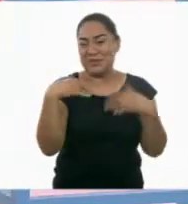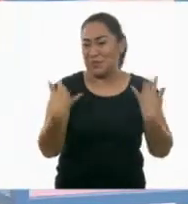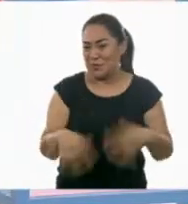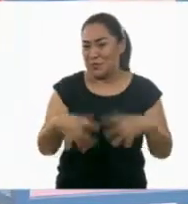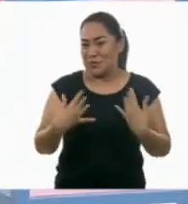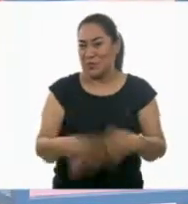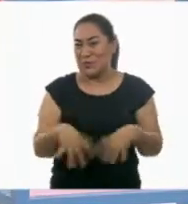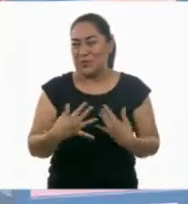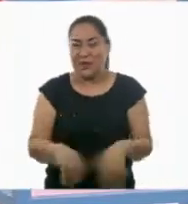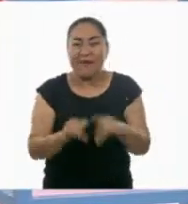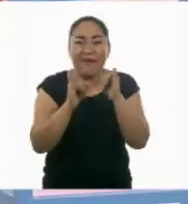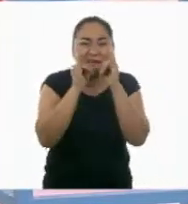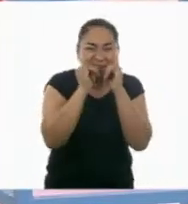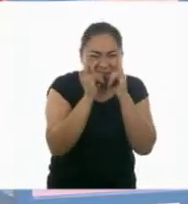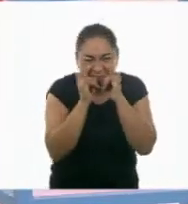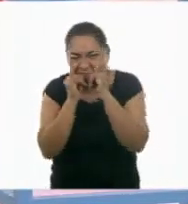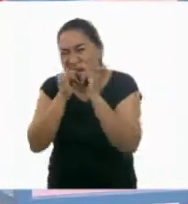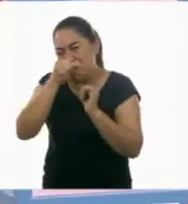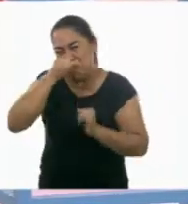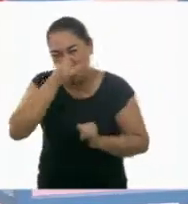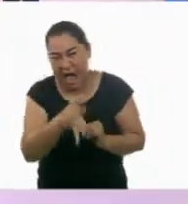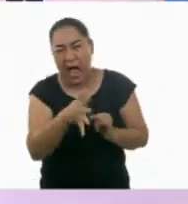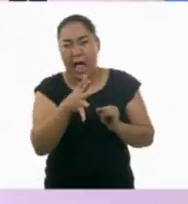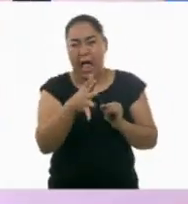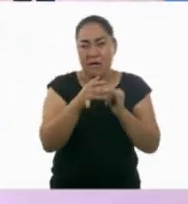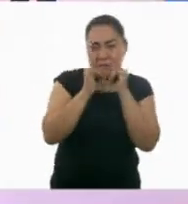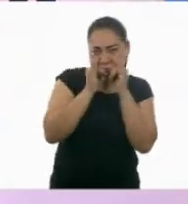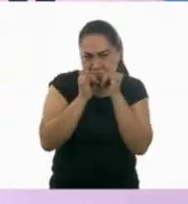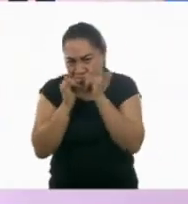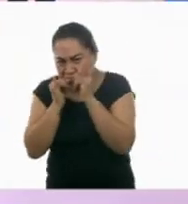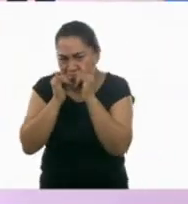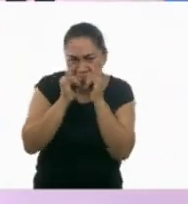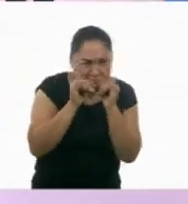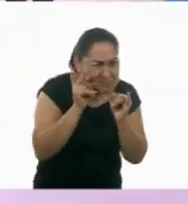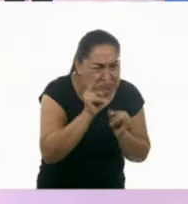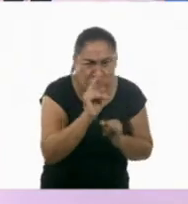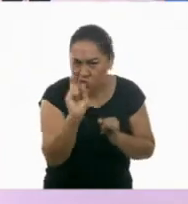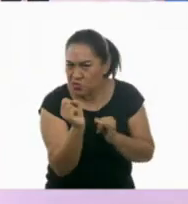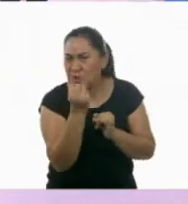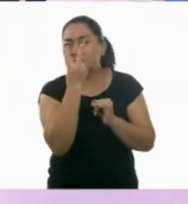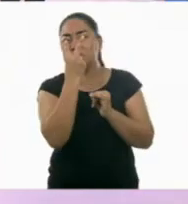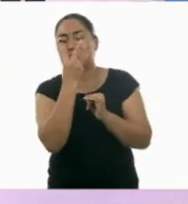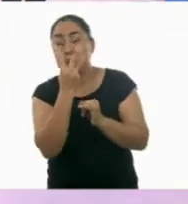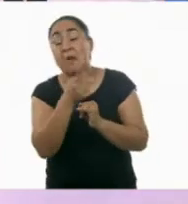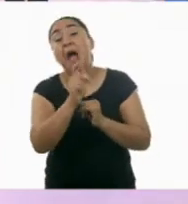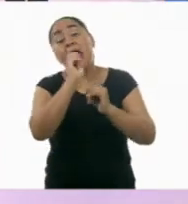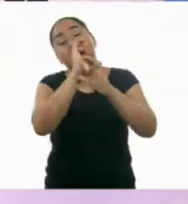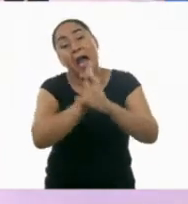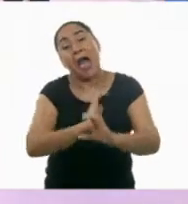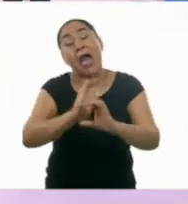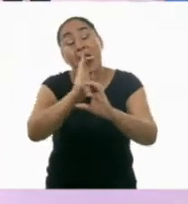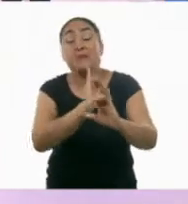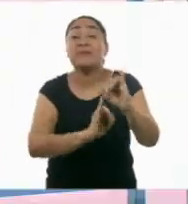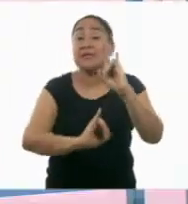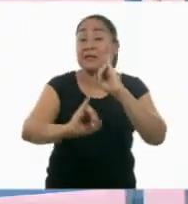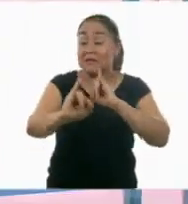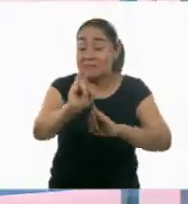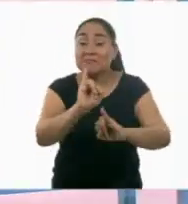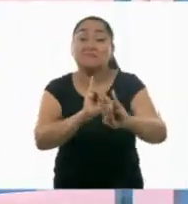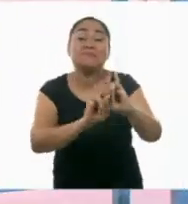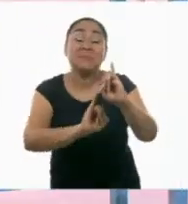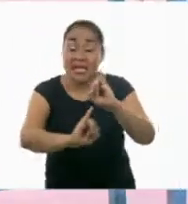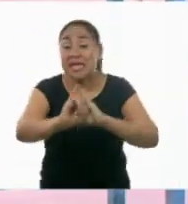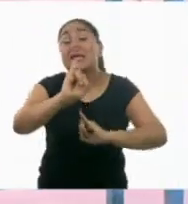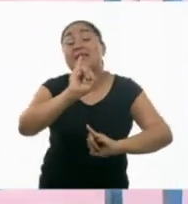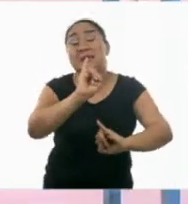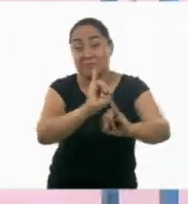feroz jabalí que miraba enojado y cantaba con i i i i